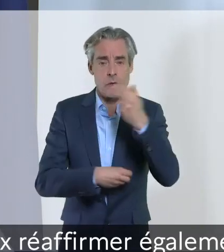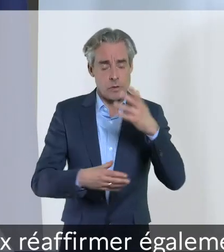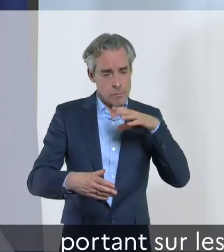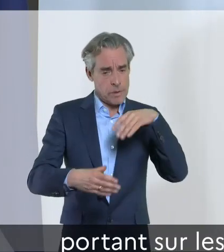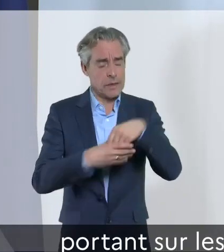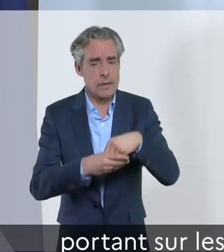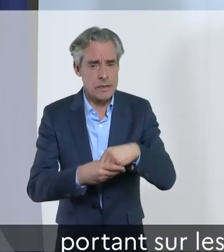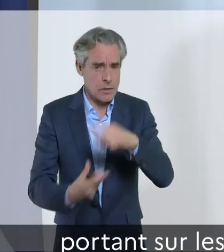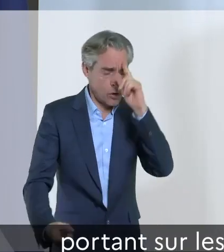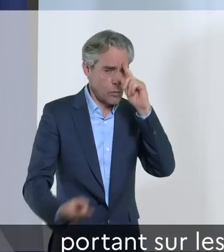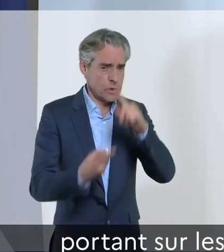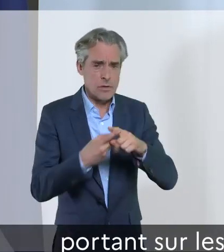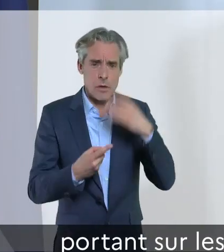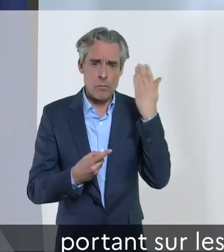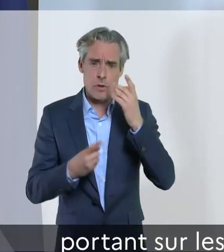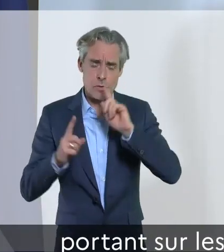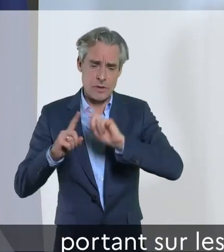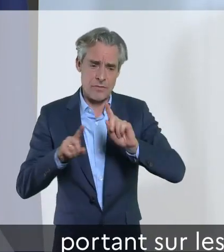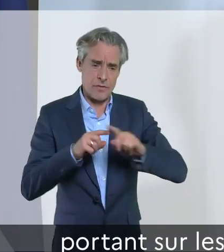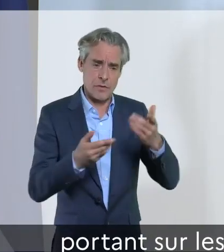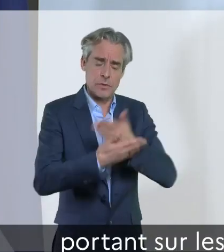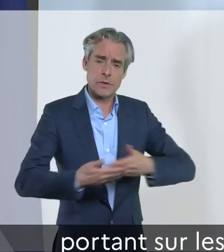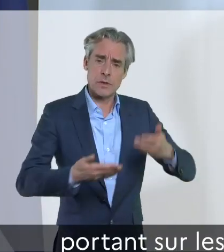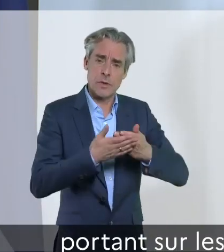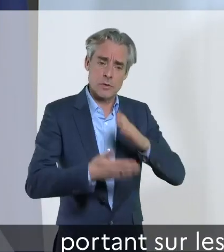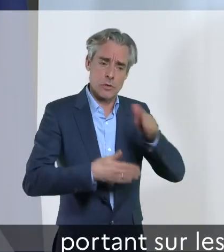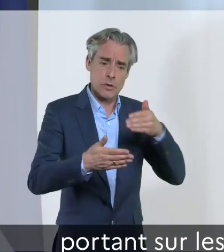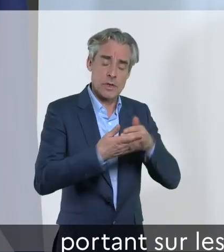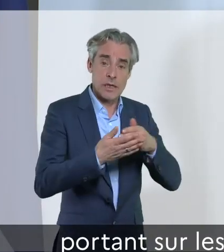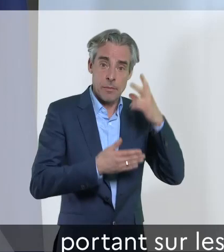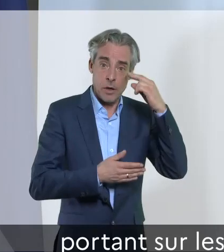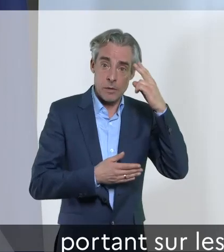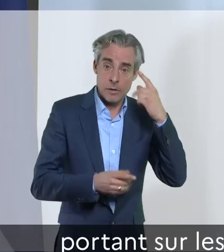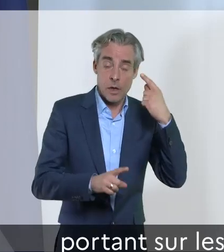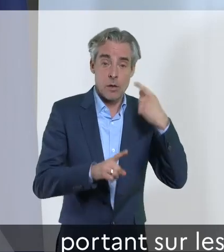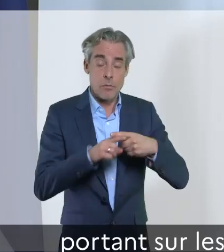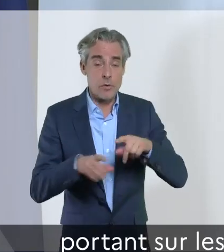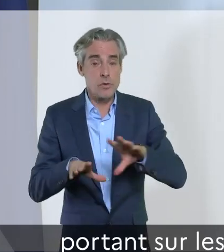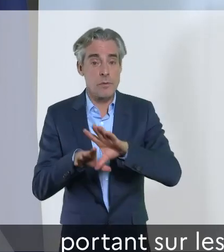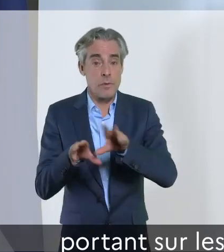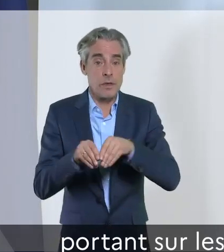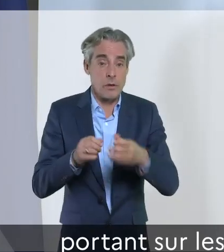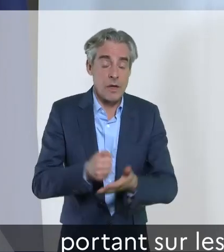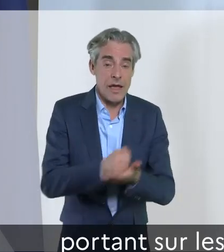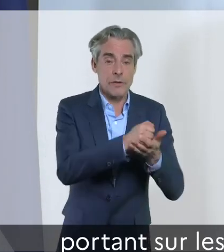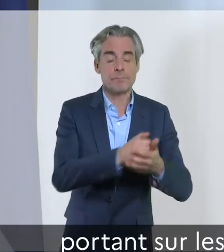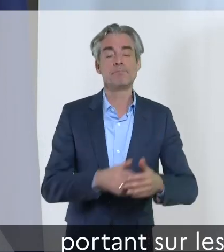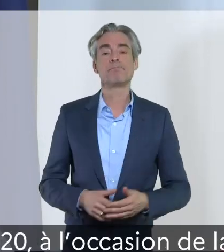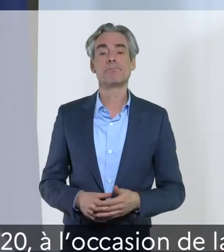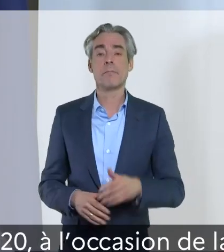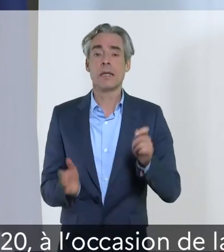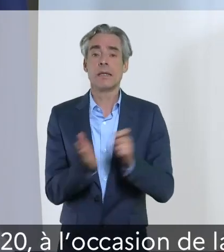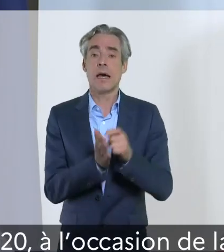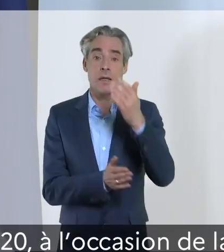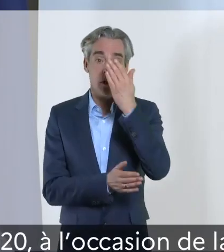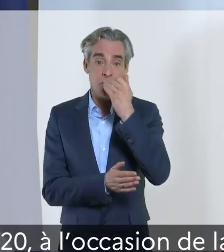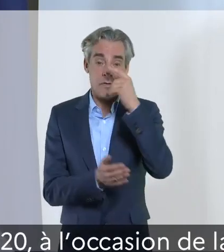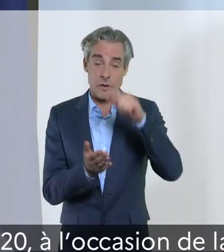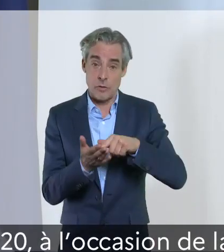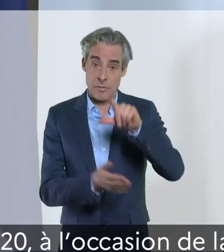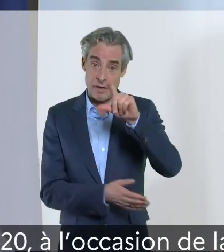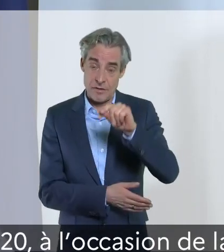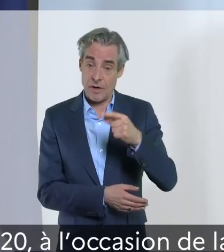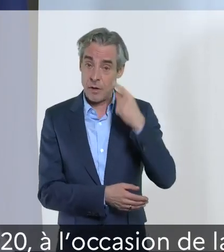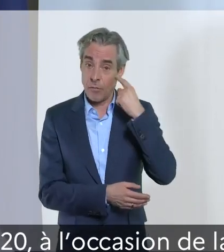nationale portant sur les besoins multiples des personnes en situation de handicap épileptique et de leurs aidants. En février